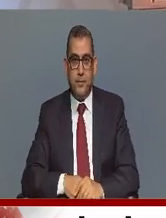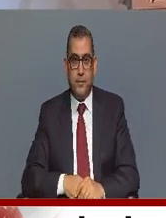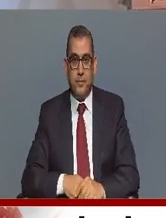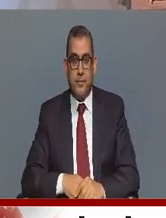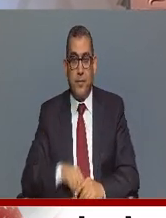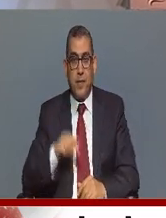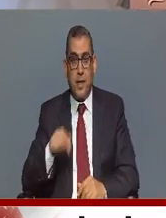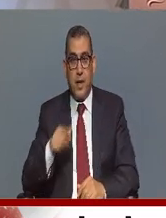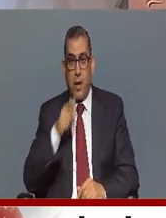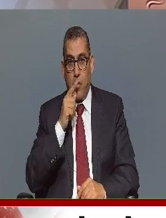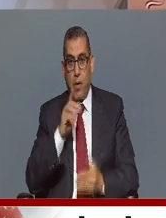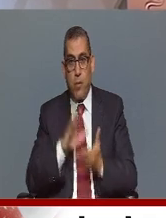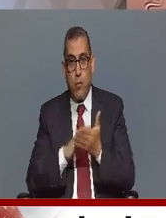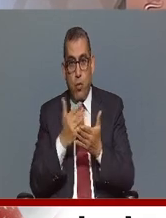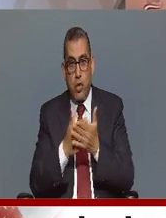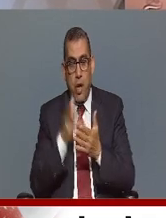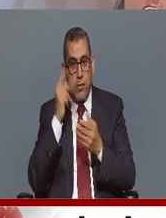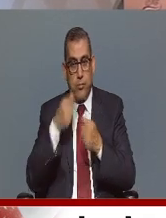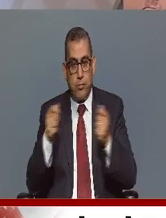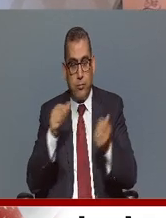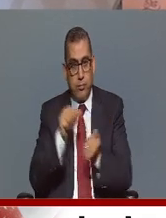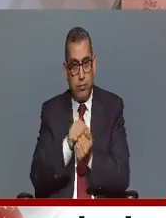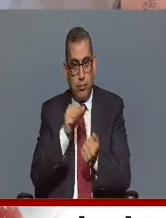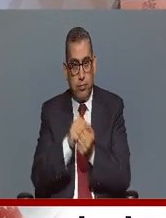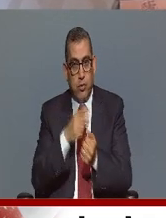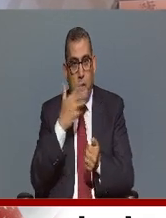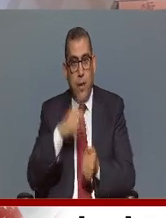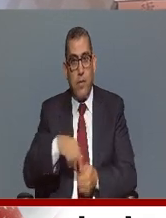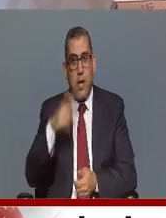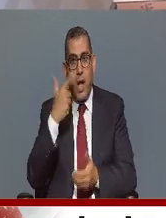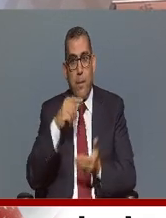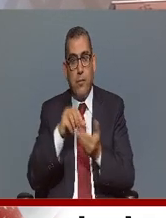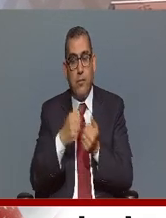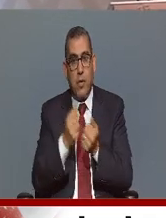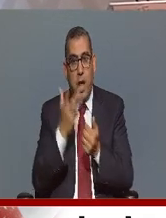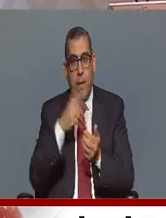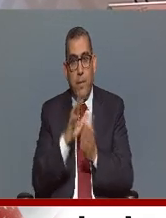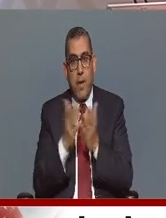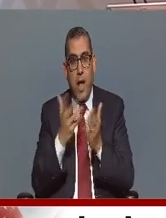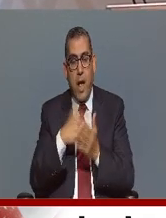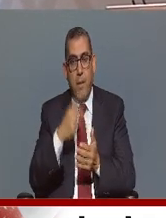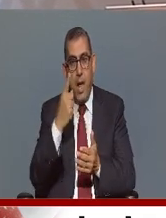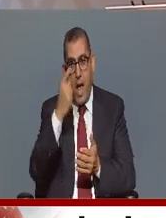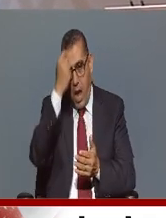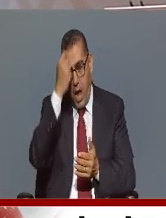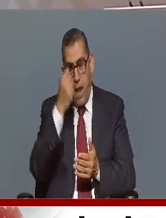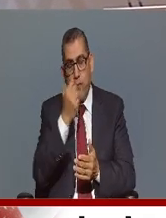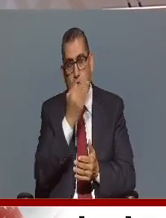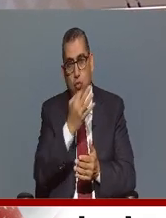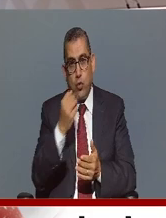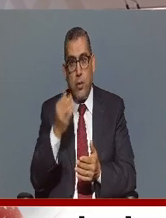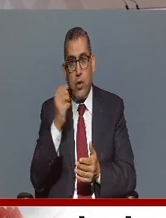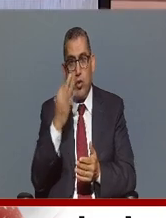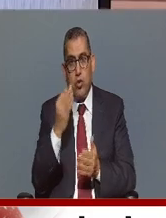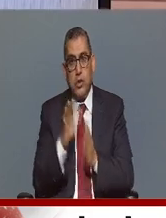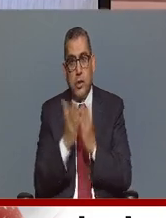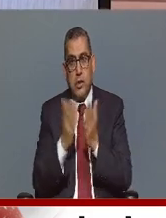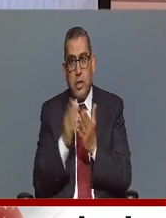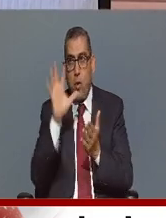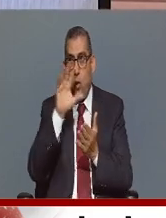في مجال الترجمة والنشر تم إصدار 6000 عنوان وترجمة 1313 إصدار